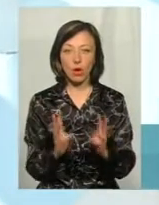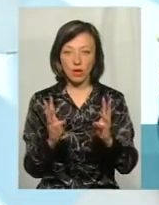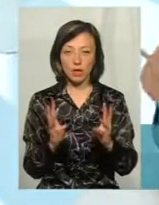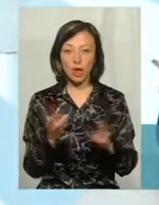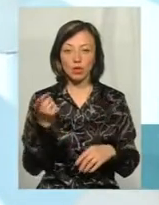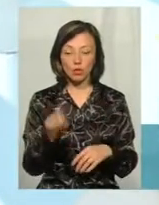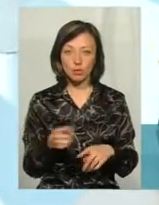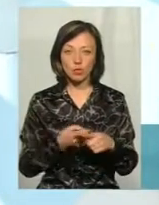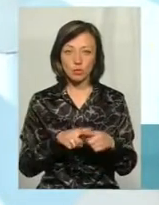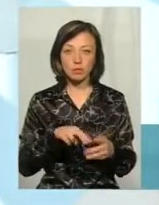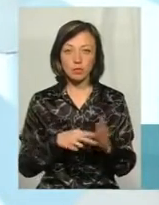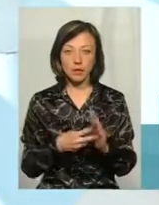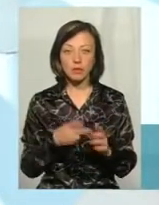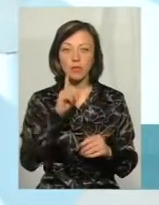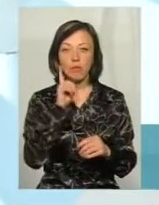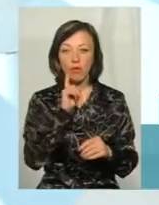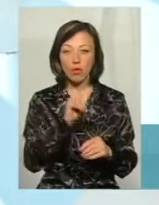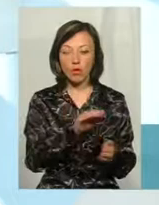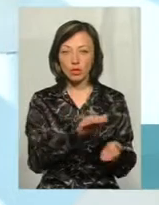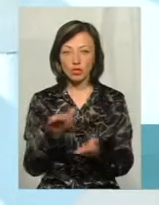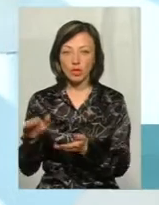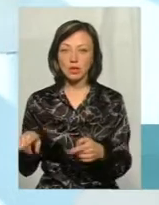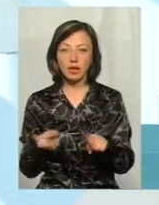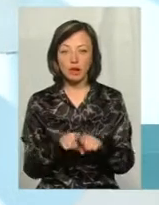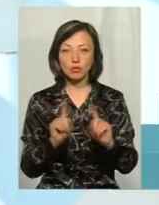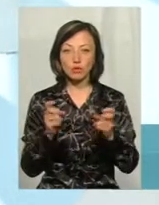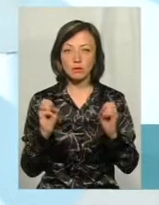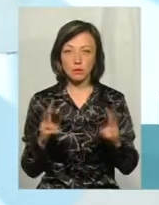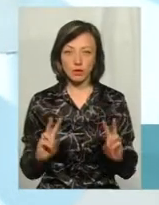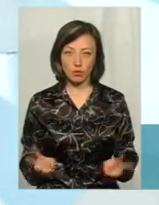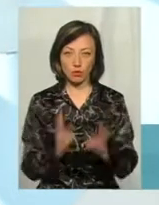От. Тому в цьому плані теж оці молоднячки, значить, вони також є дуже